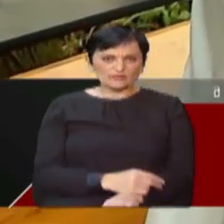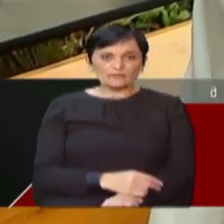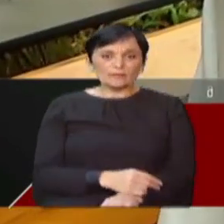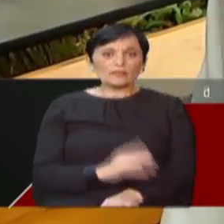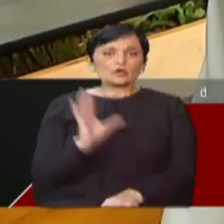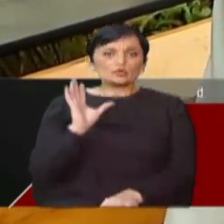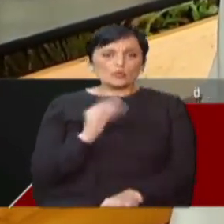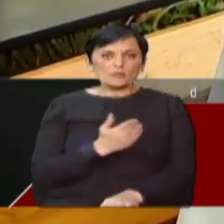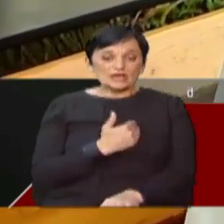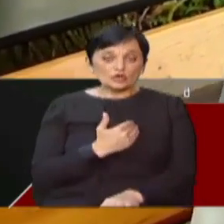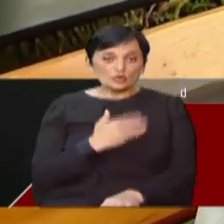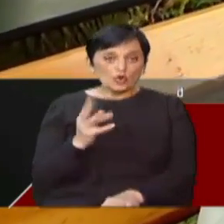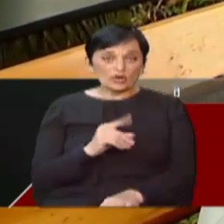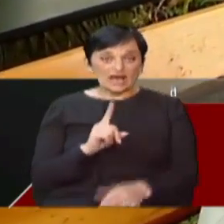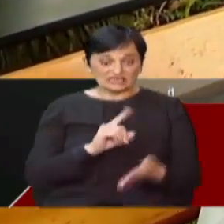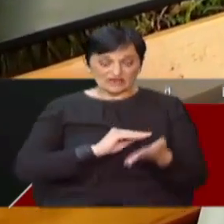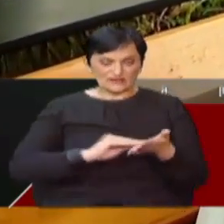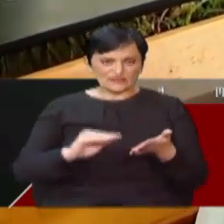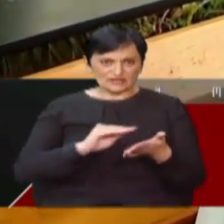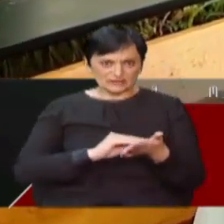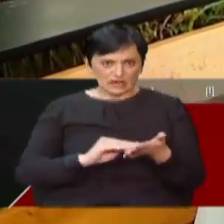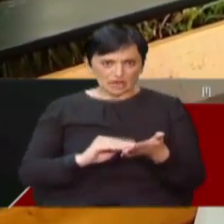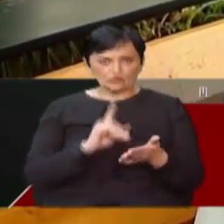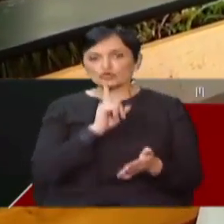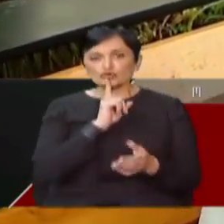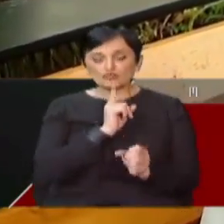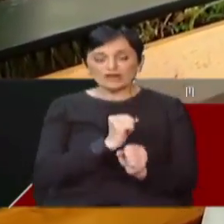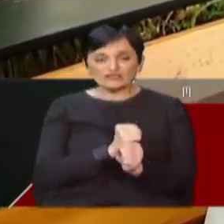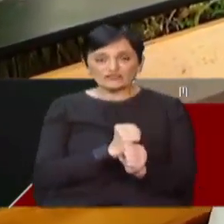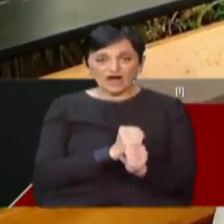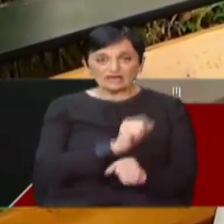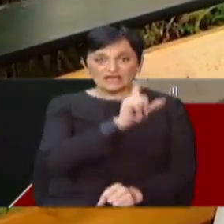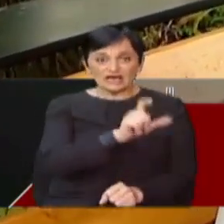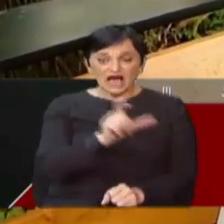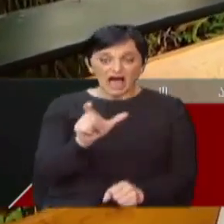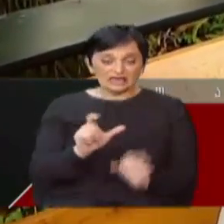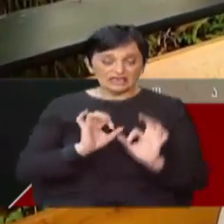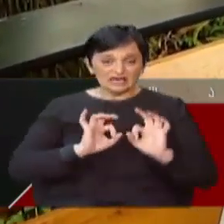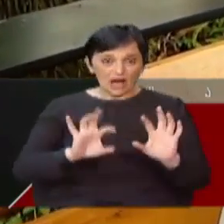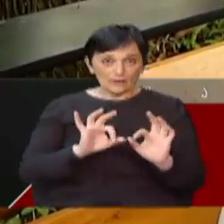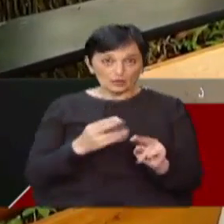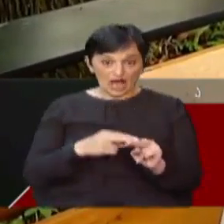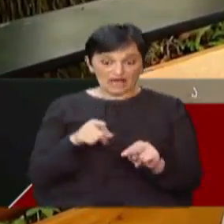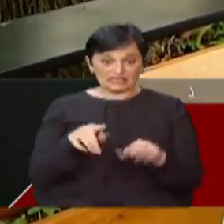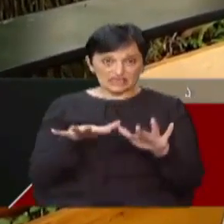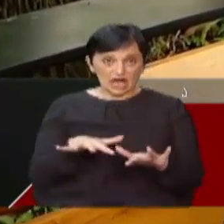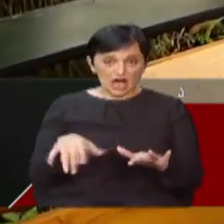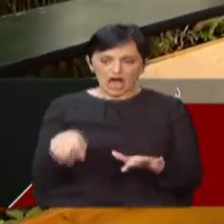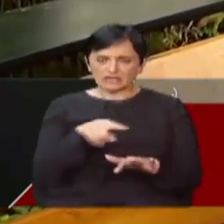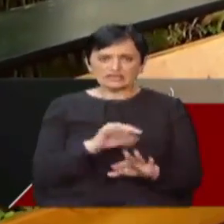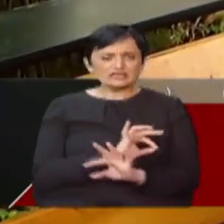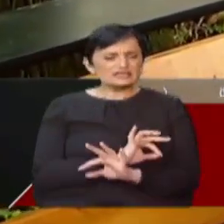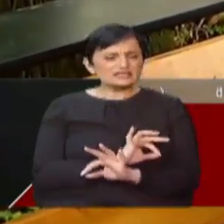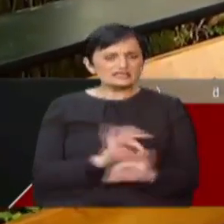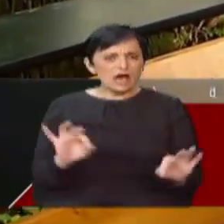mi doar rom rasat cer, dar rasat sa se chuma doa geteb, halchistuis gametsno, da esat glin am dulat sa o